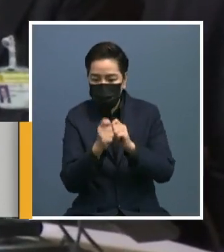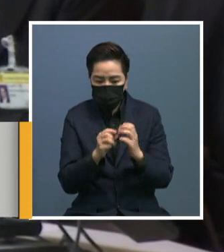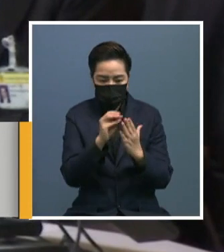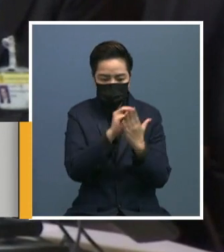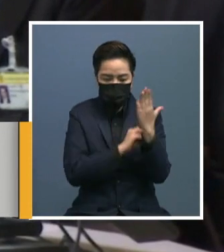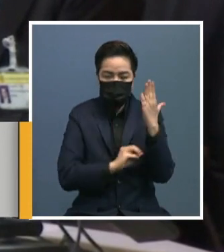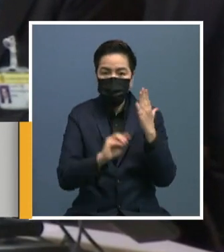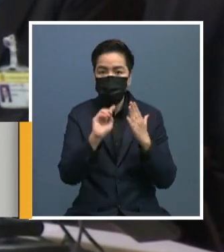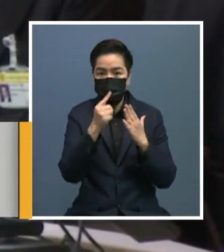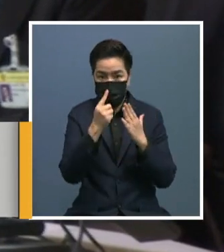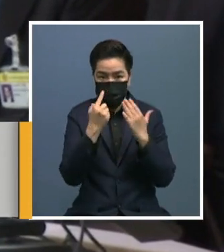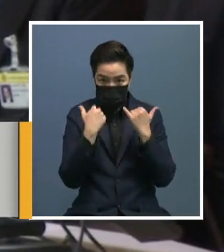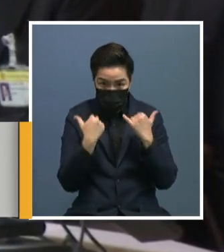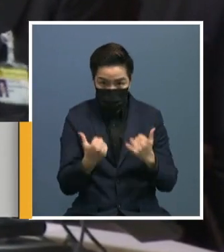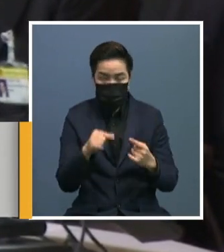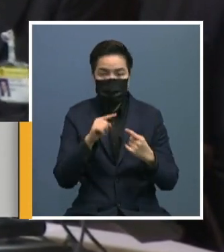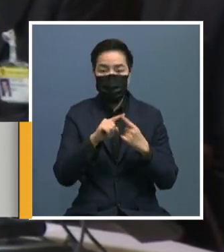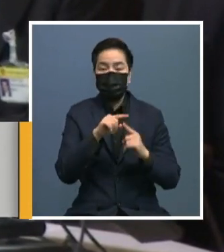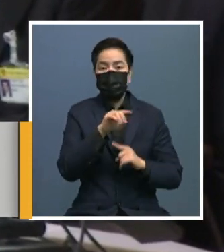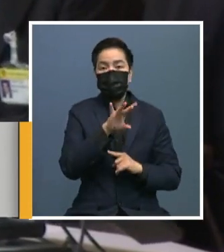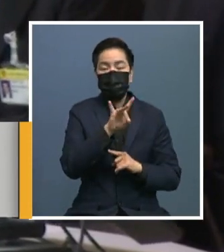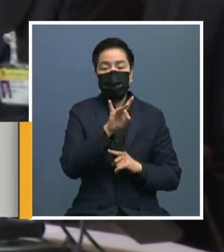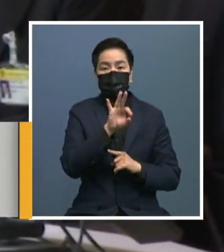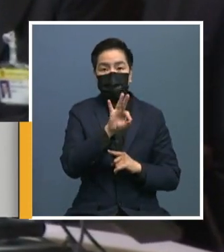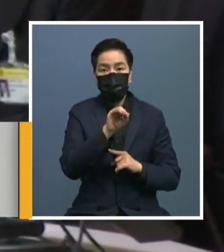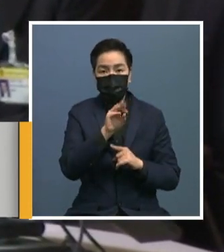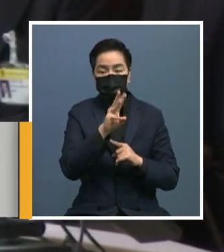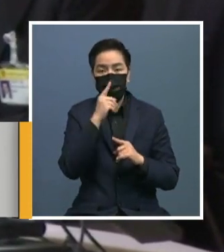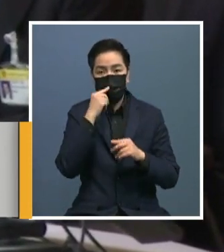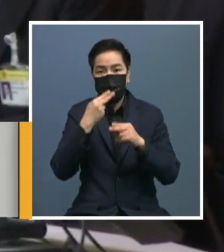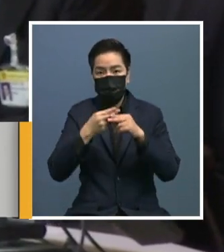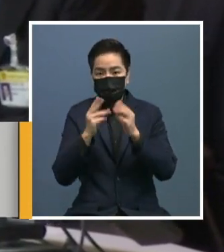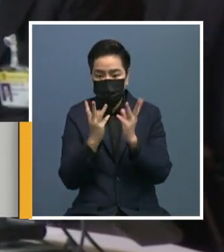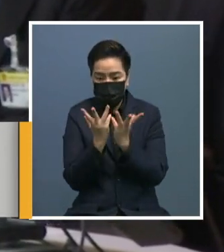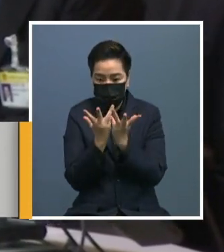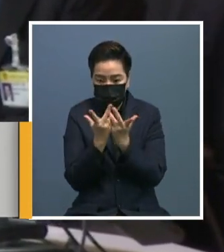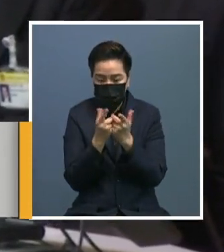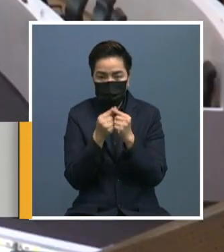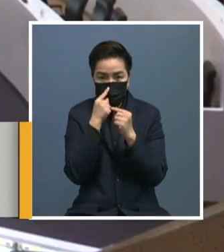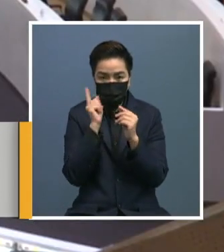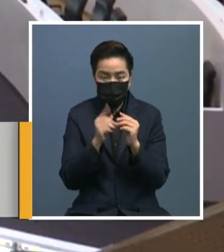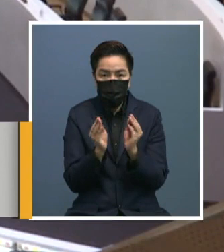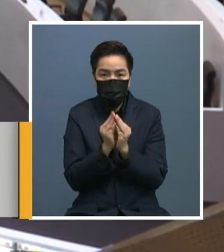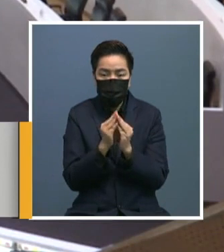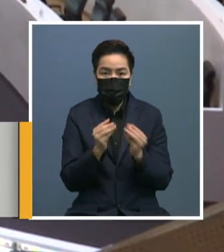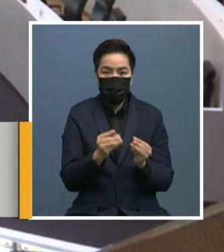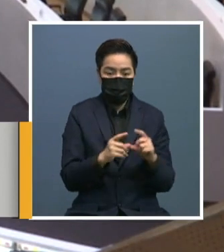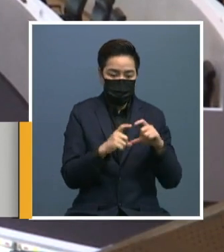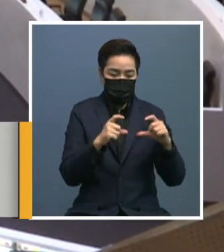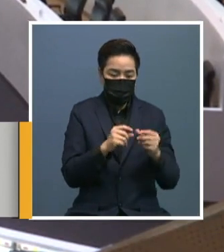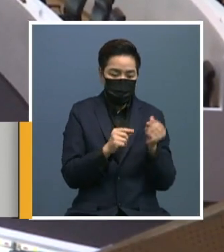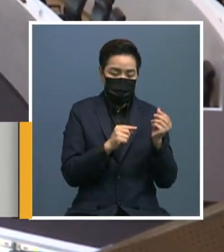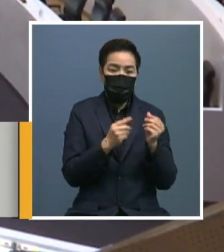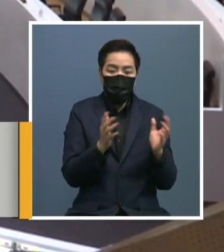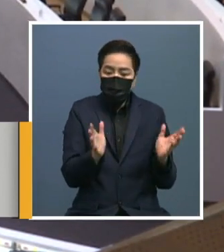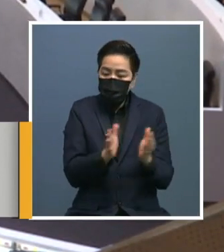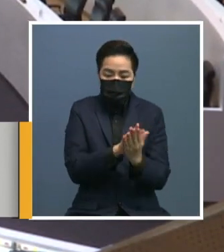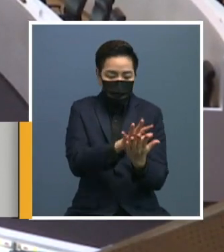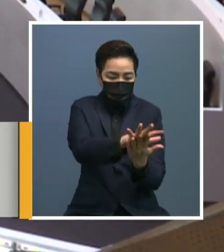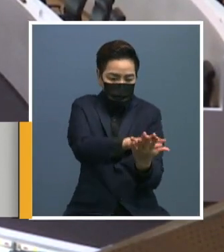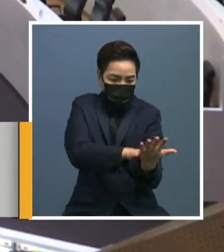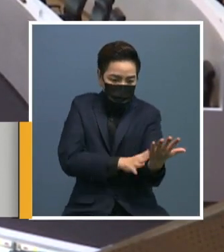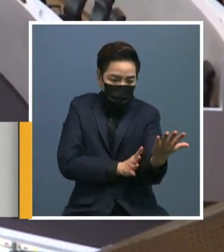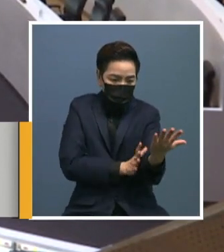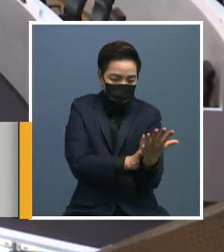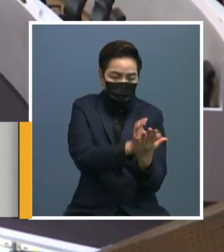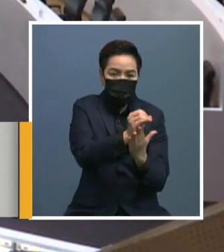การคำนวณสัดส่วนผู้สมัครสสแบบบัญชีรายชื่อของแต่ละพรรคให้ใช้คะแนนที่พักได้รับเลือกตั้งรวมกันทั้งประเทศมา